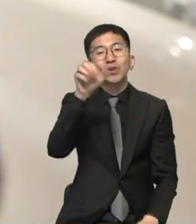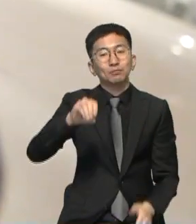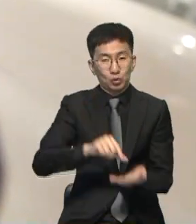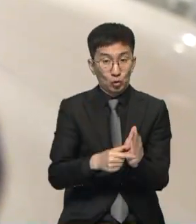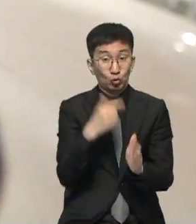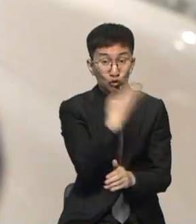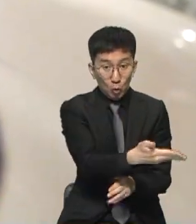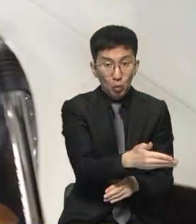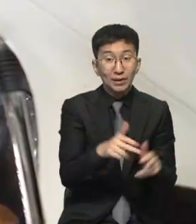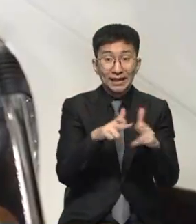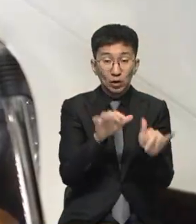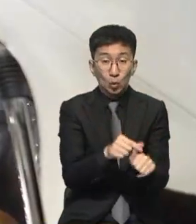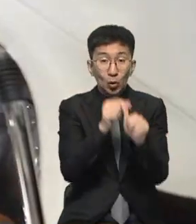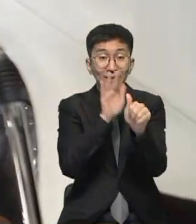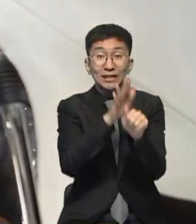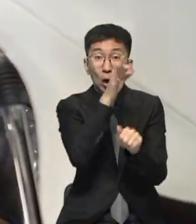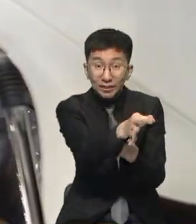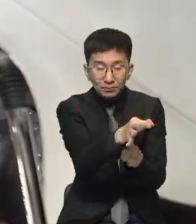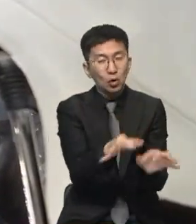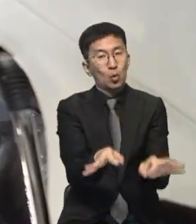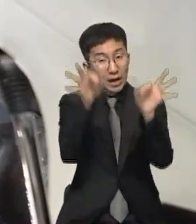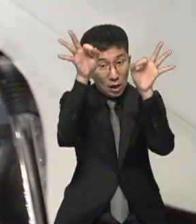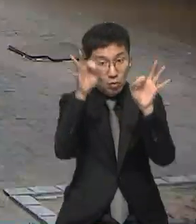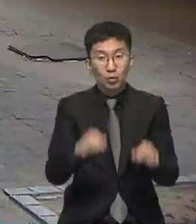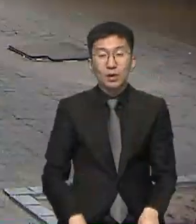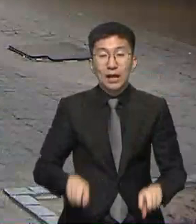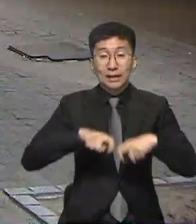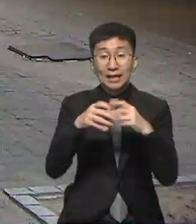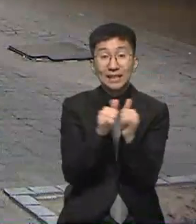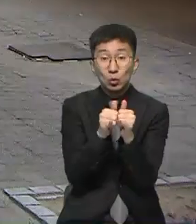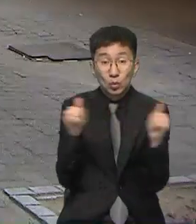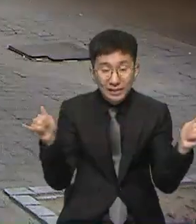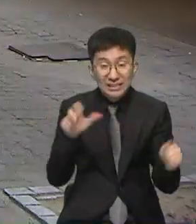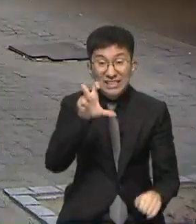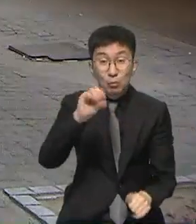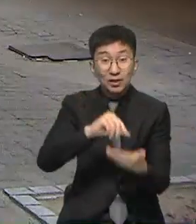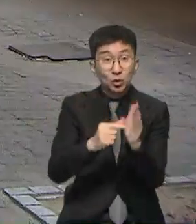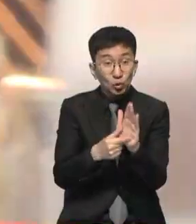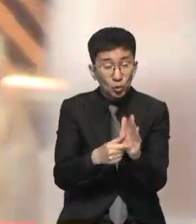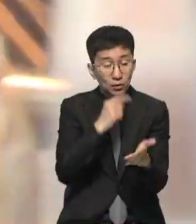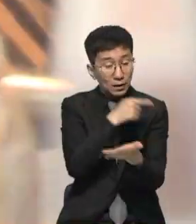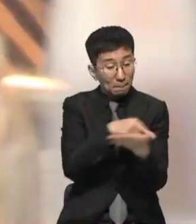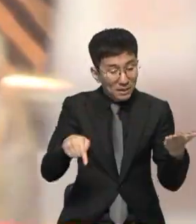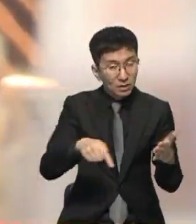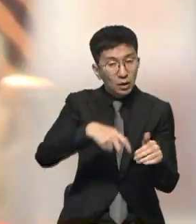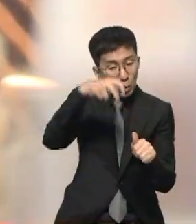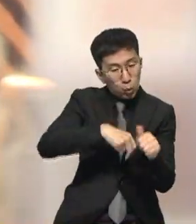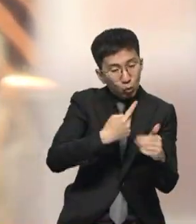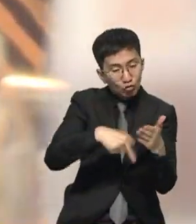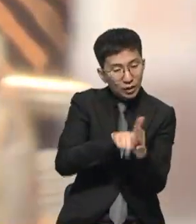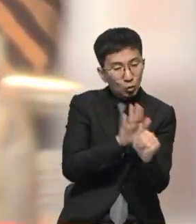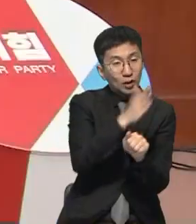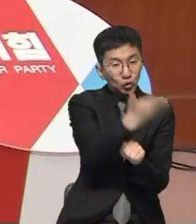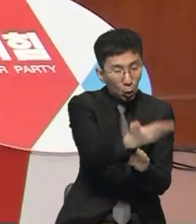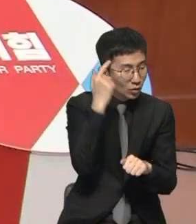장애인 고용장려금 인상과 함께 소상공인 25만 명을 대상으로 하는 채무조정 예산도 반영하기로